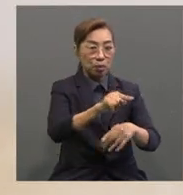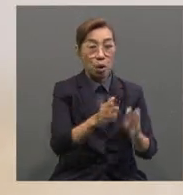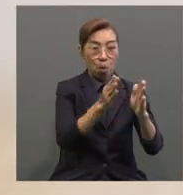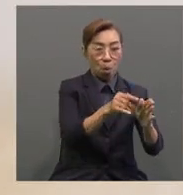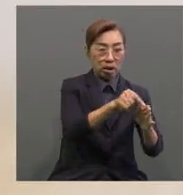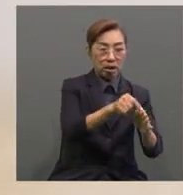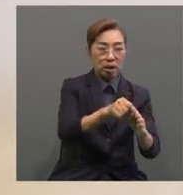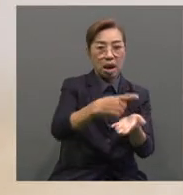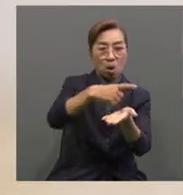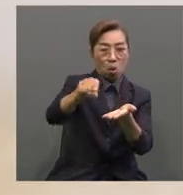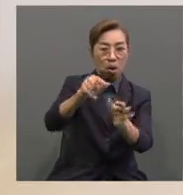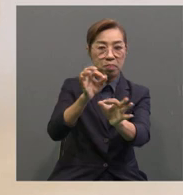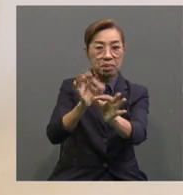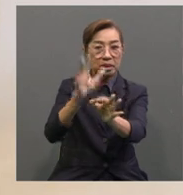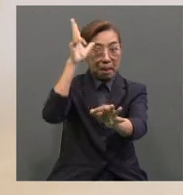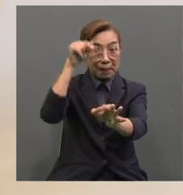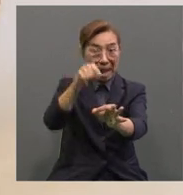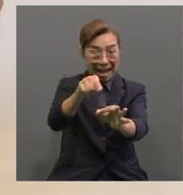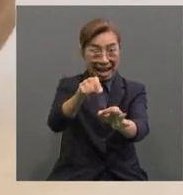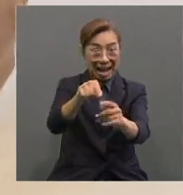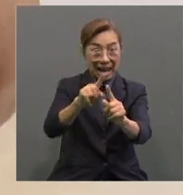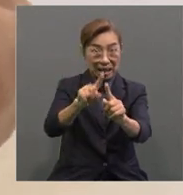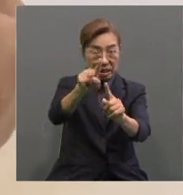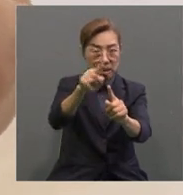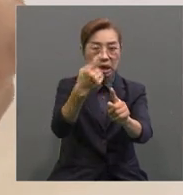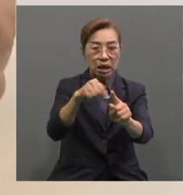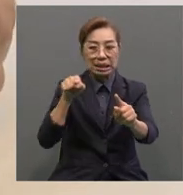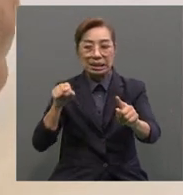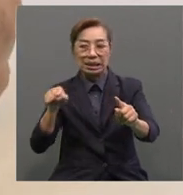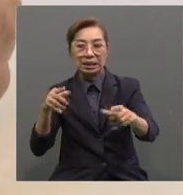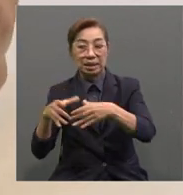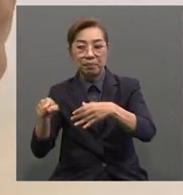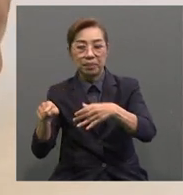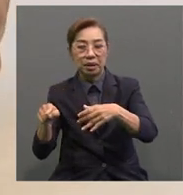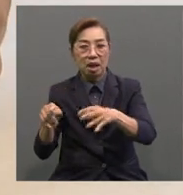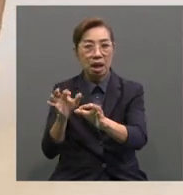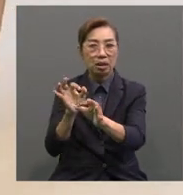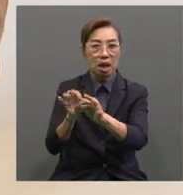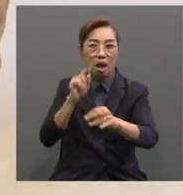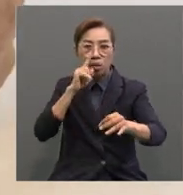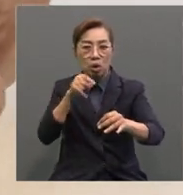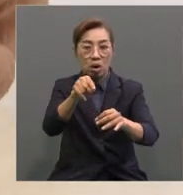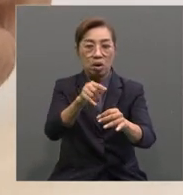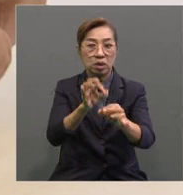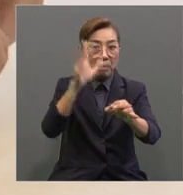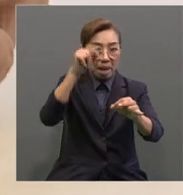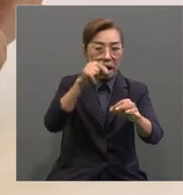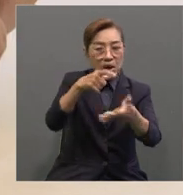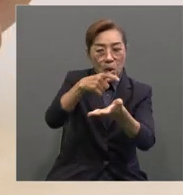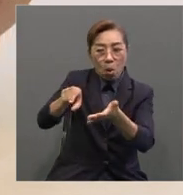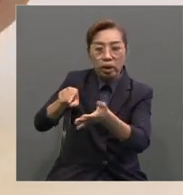ม้ามีหลายทอดนะเพื่อใช้ในการอำพรางเส้นทางการเงินโดยได้หลบหนีมาอยู่ในพื้นที่อำเภอกาญจนดิษจังหวัด